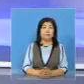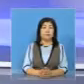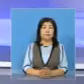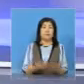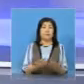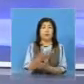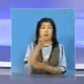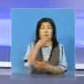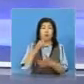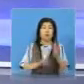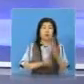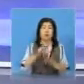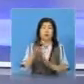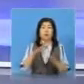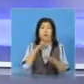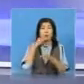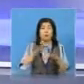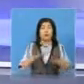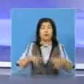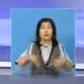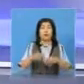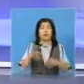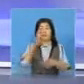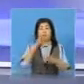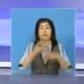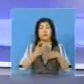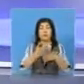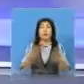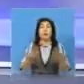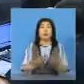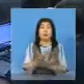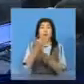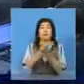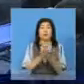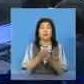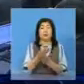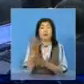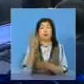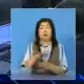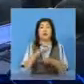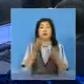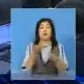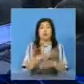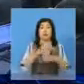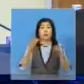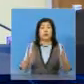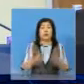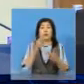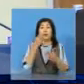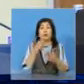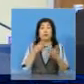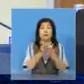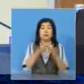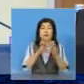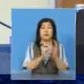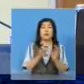Жаңа жылдан бастап көппалалы отбасыларға мемлекеттік жәрдемақы жаңа тәсілмен төленеді. Төрт және одан да көп кәмелетке толмаған балалар бар жанұялар